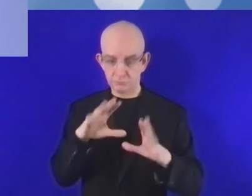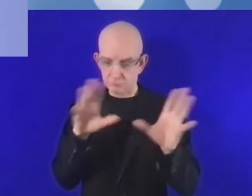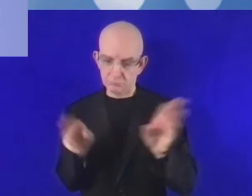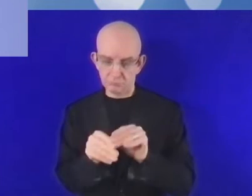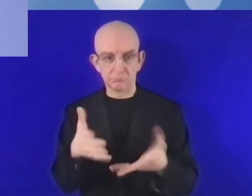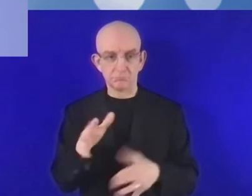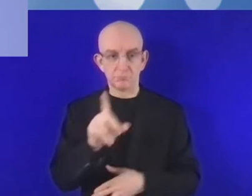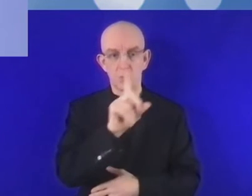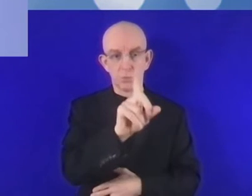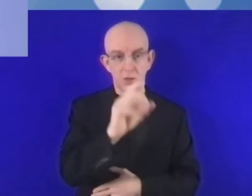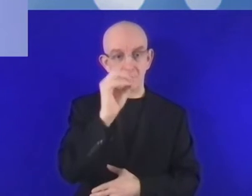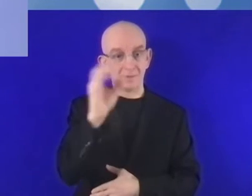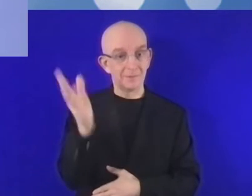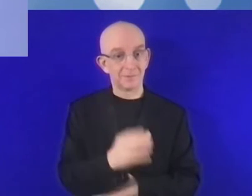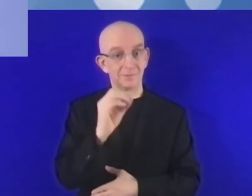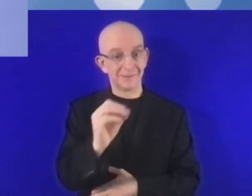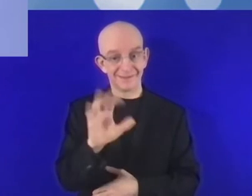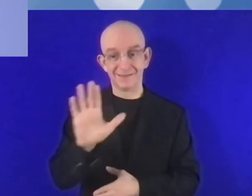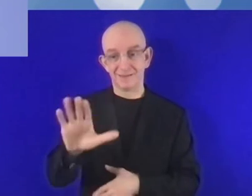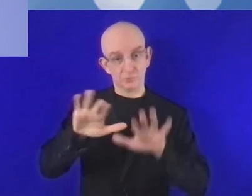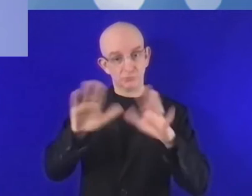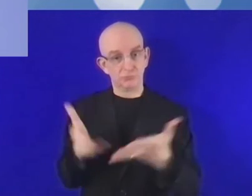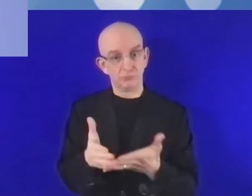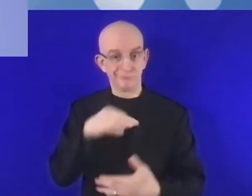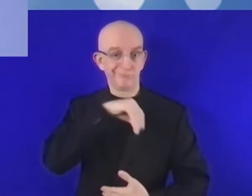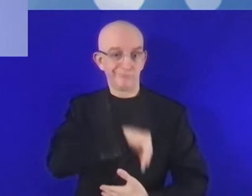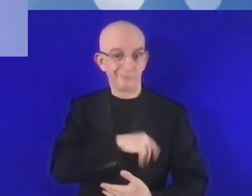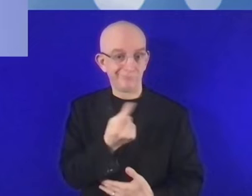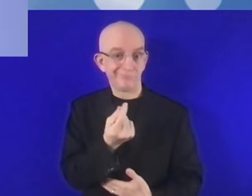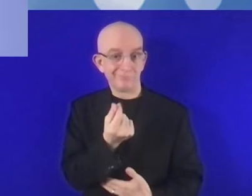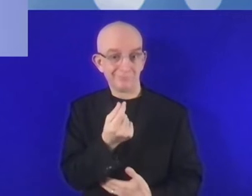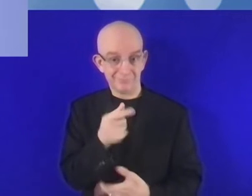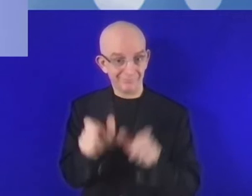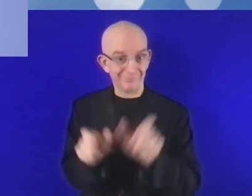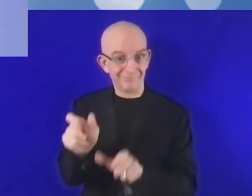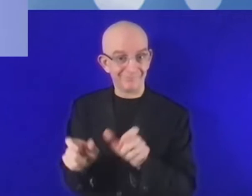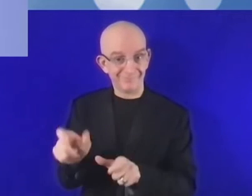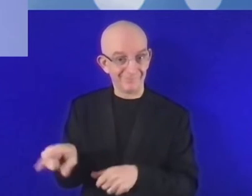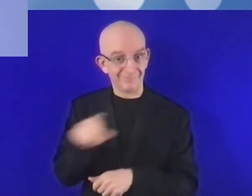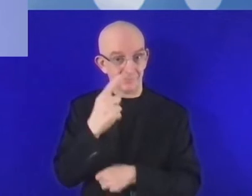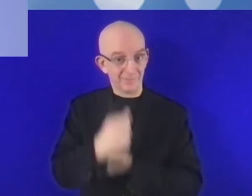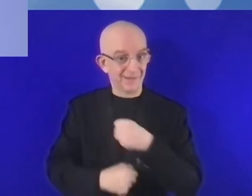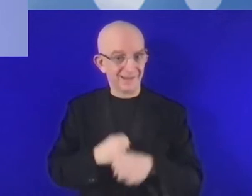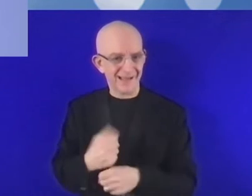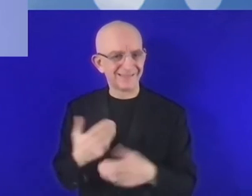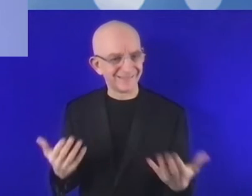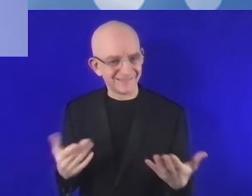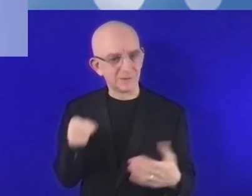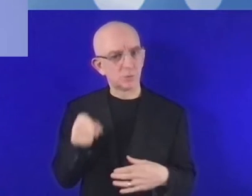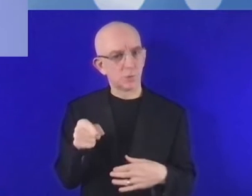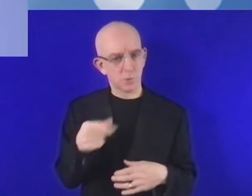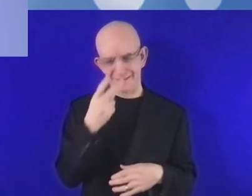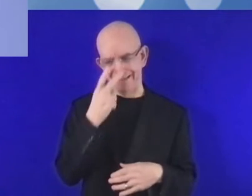1% ВВП в год. Так что это достаточно большой пробел, если мы примем во